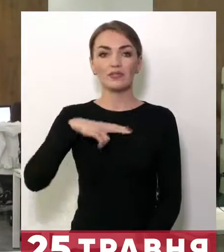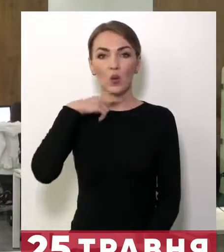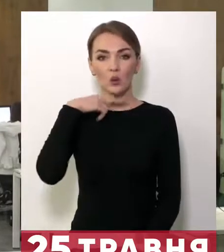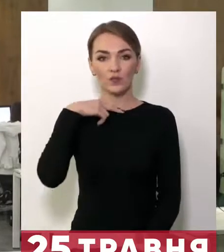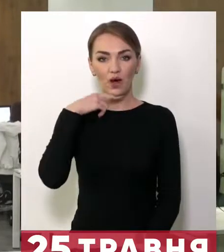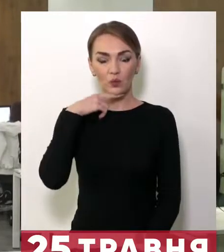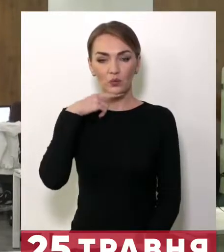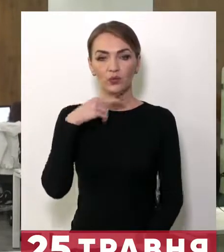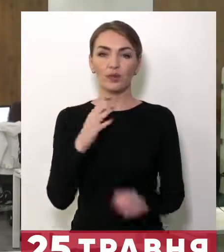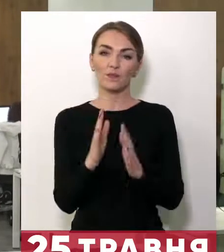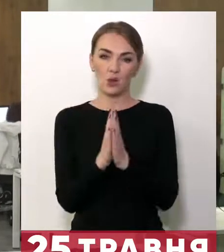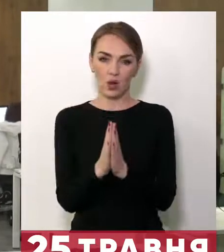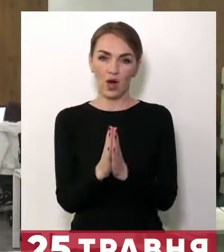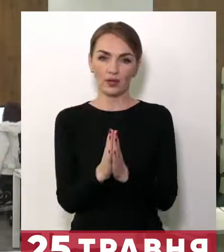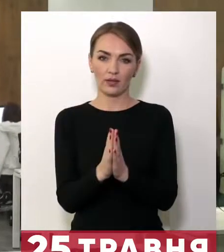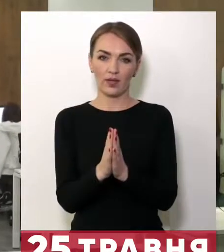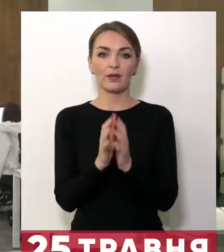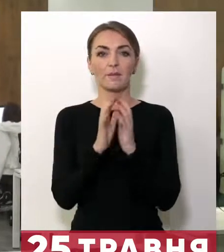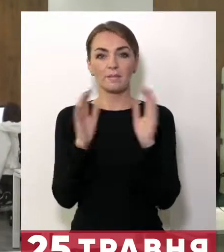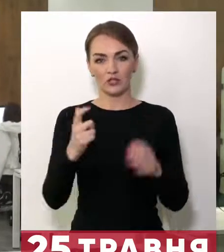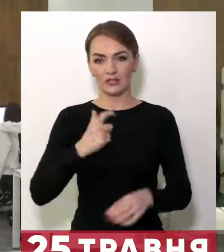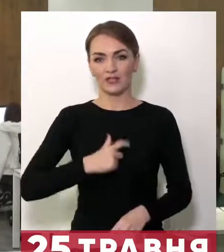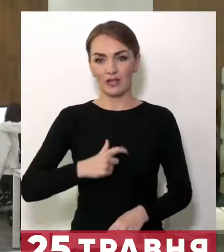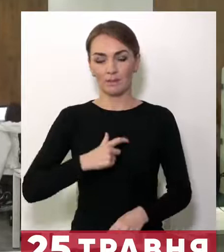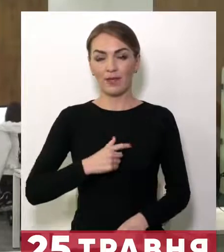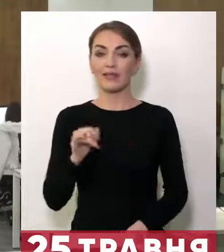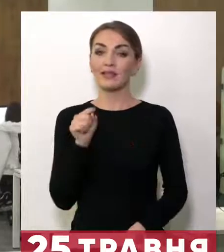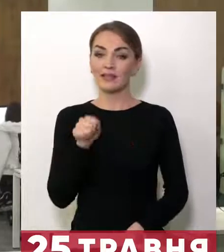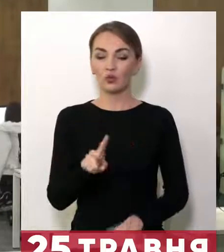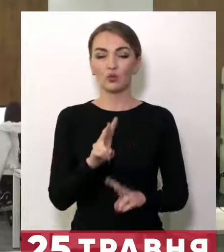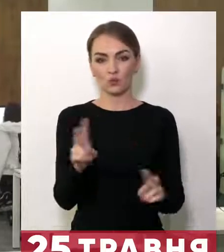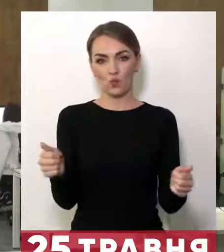увагу. Прохання, бережіть себе і